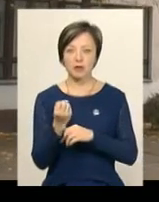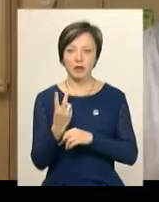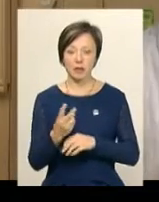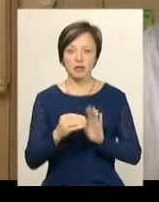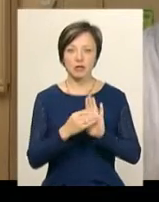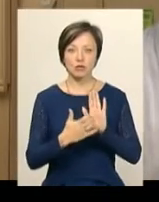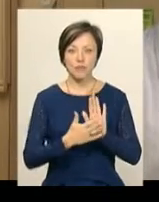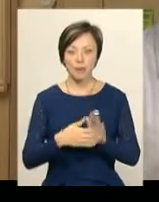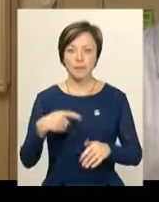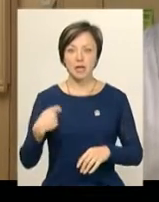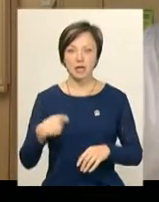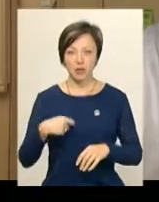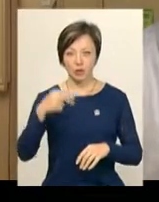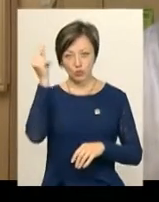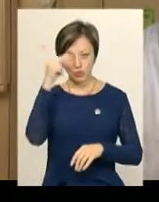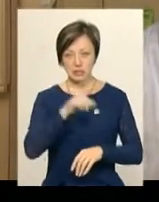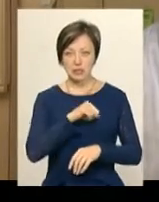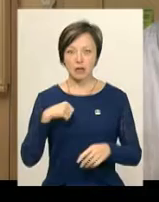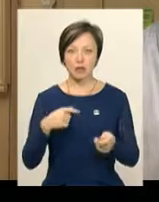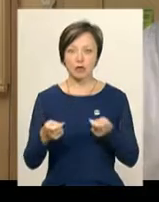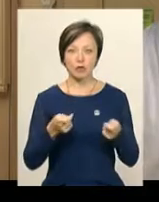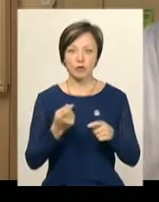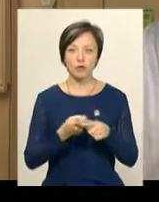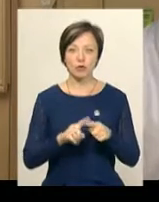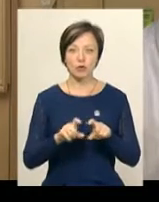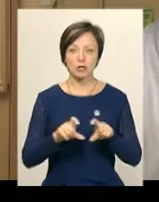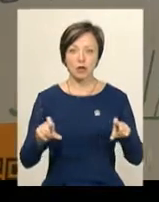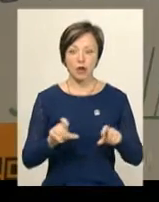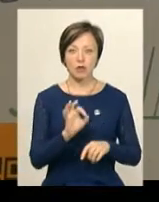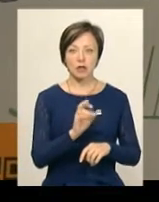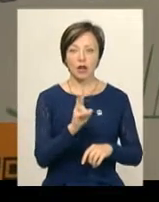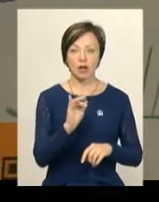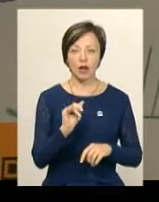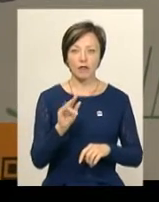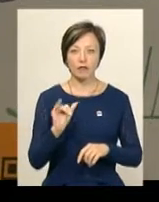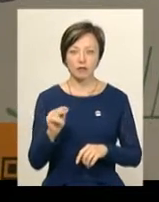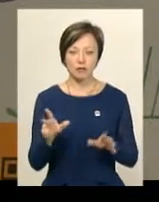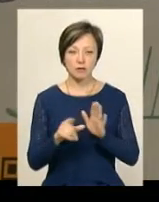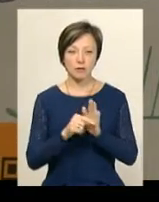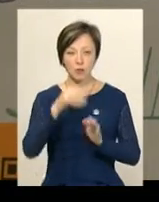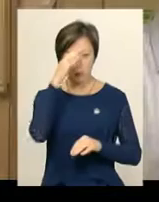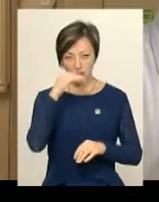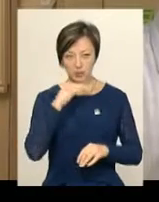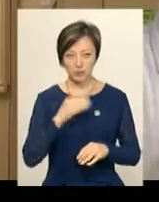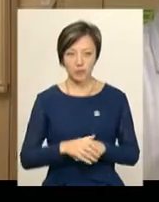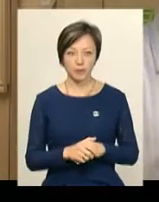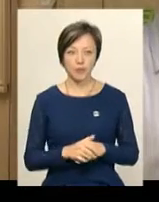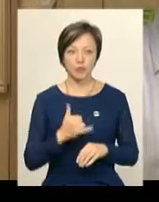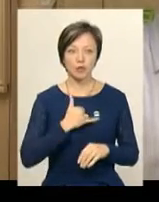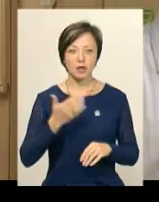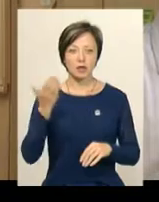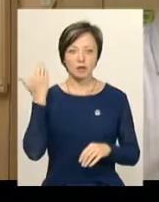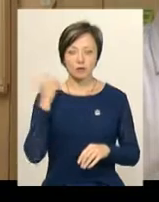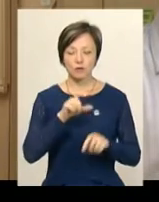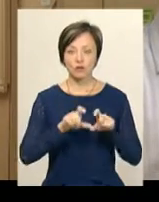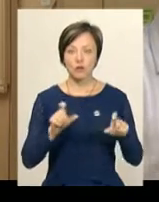зареєстрував президент учнівського самоврядування цього закладу Олександр Катревич разом зі своїм батьком Богданом. У нас в школі давно вже є